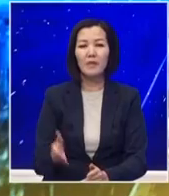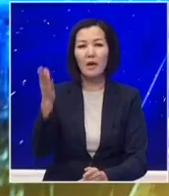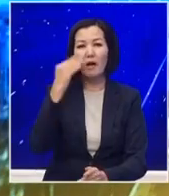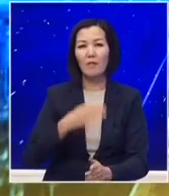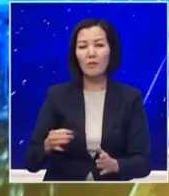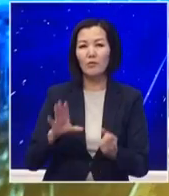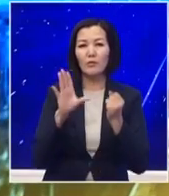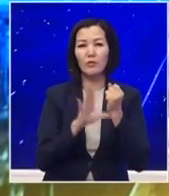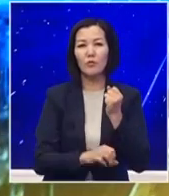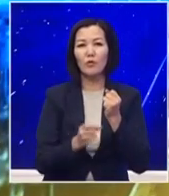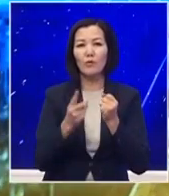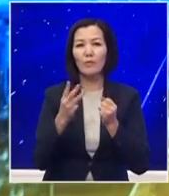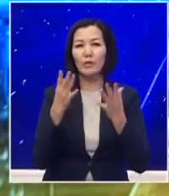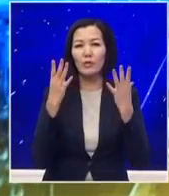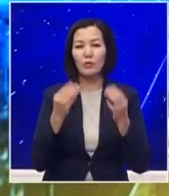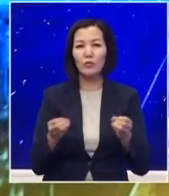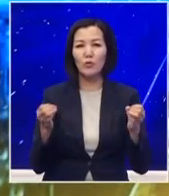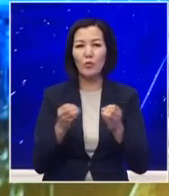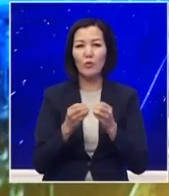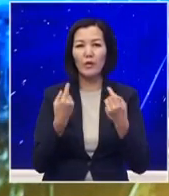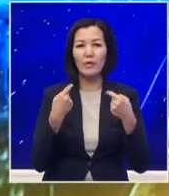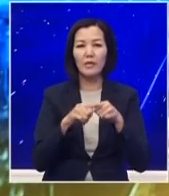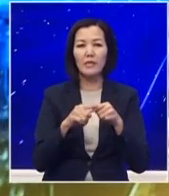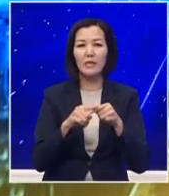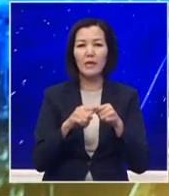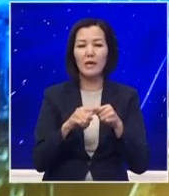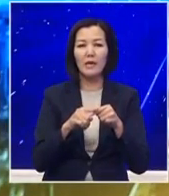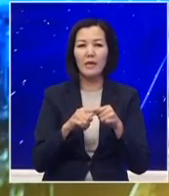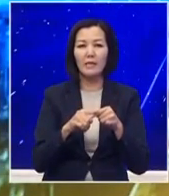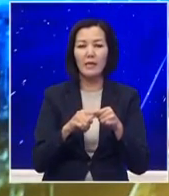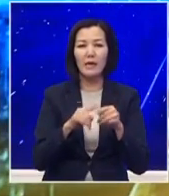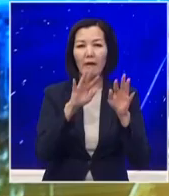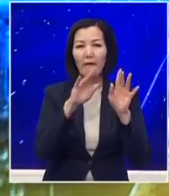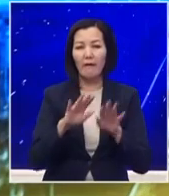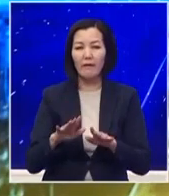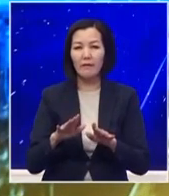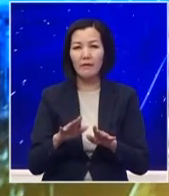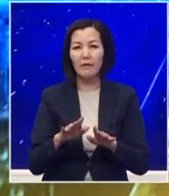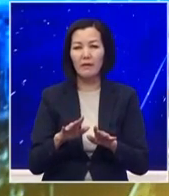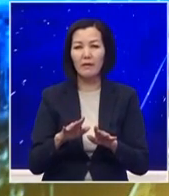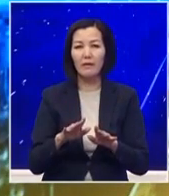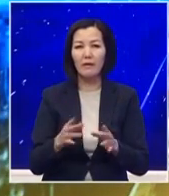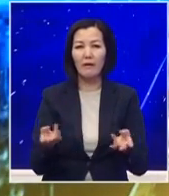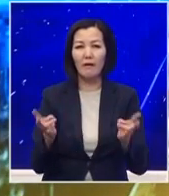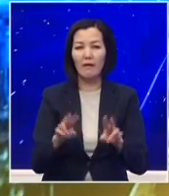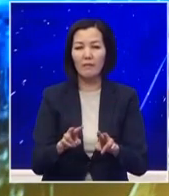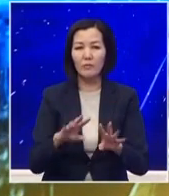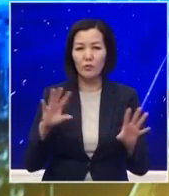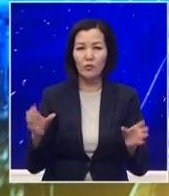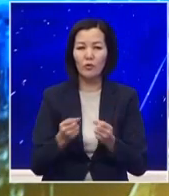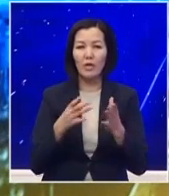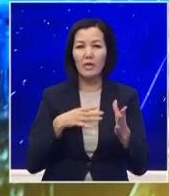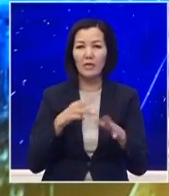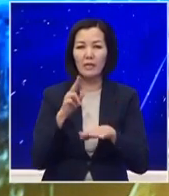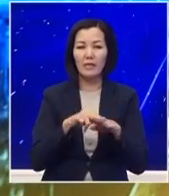Облыста соңғы бірнеше күнде 10-нан аса техника қар құрсауынан құтқарылды. Ол туралы полиция департамент өкілдері мәлімдеді.